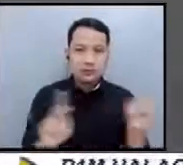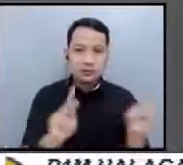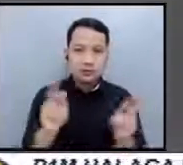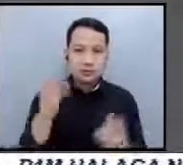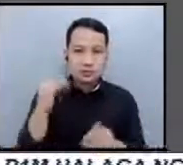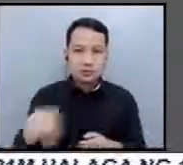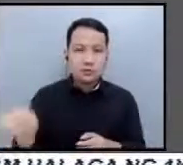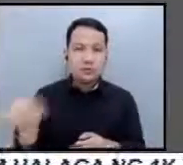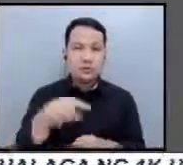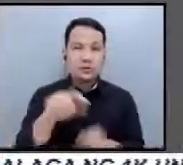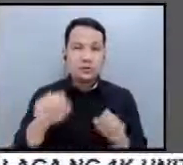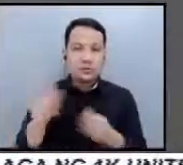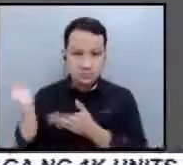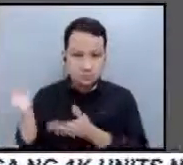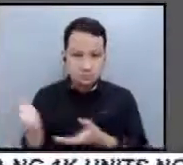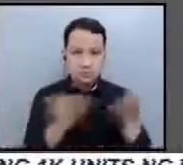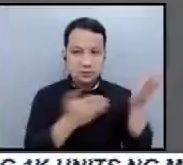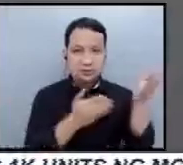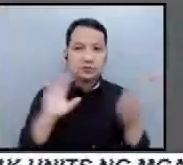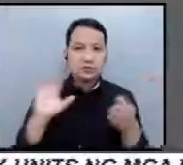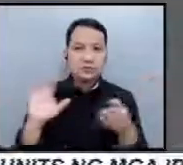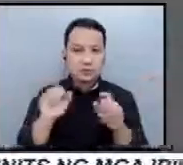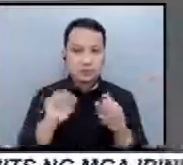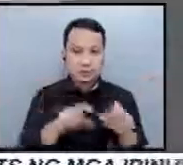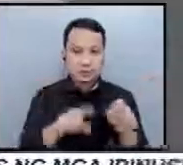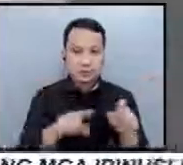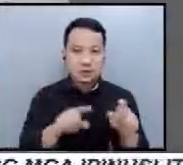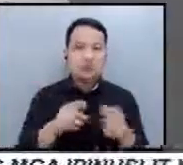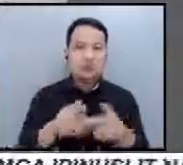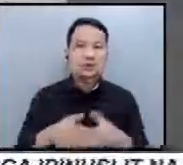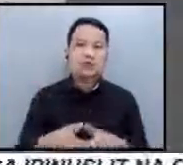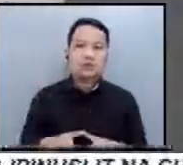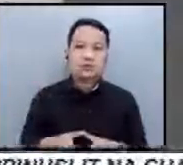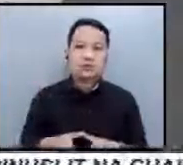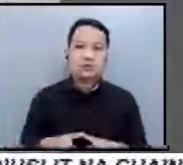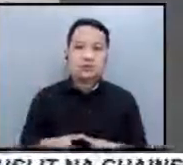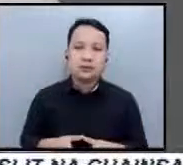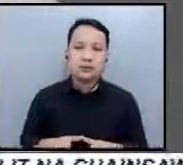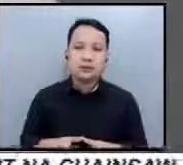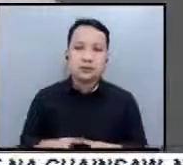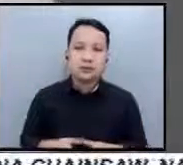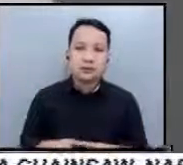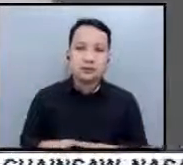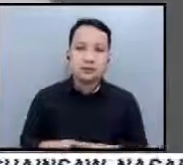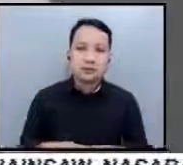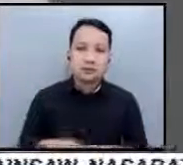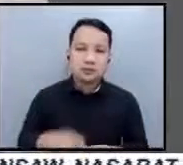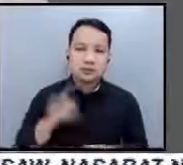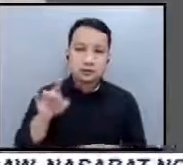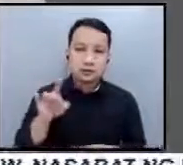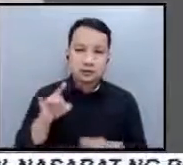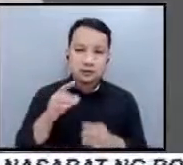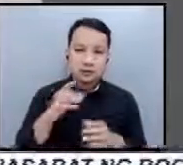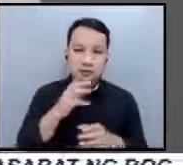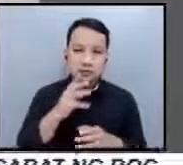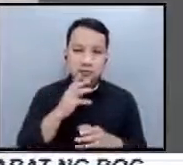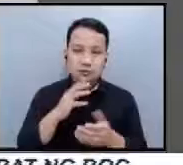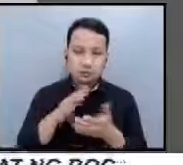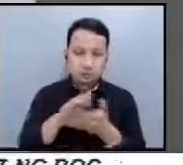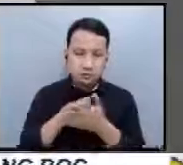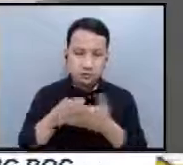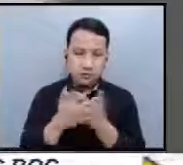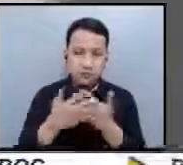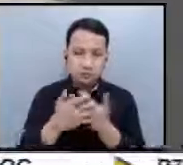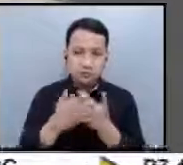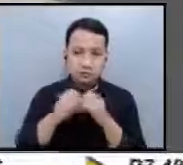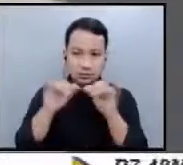upang mag-angkat at magbenta ng kanilang produkto sa merkado. Nasa 8 units ng water filter system ang itinurnover ng Philippine Coast